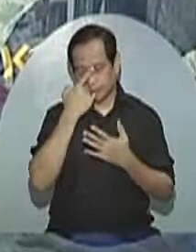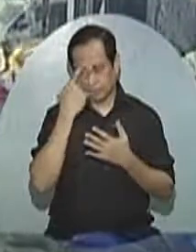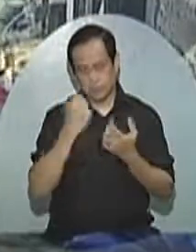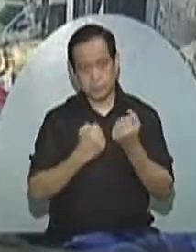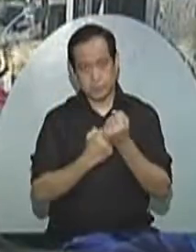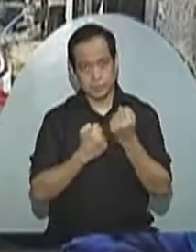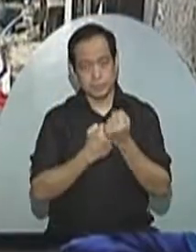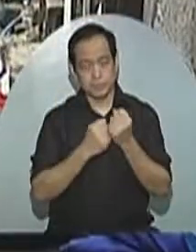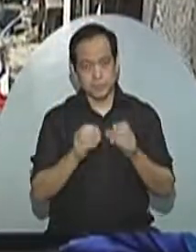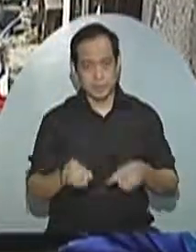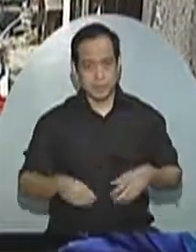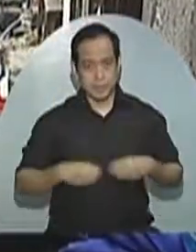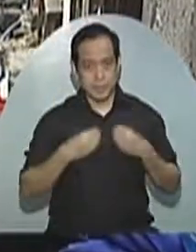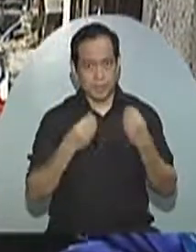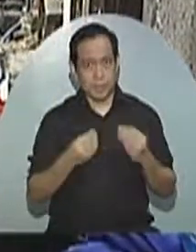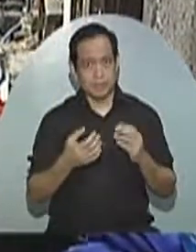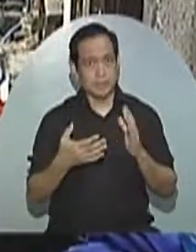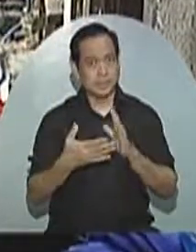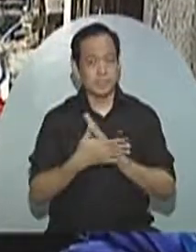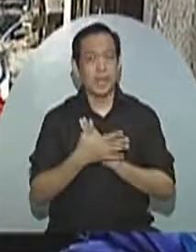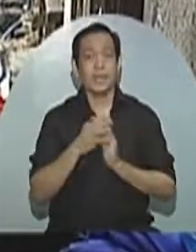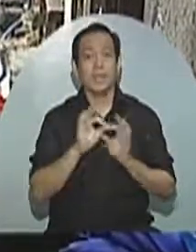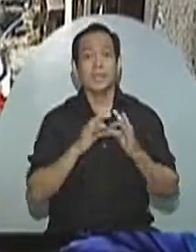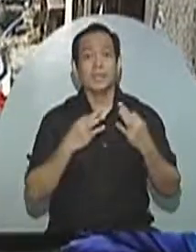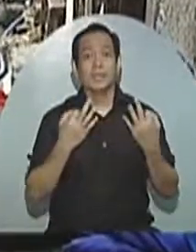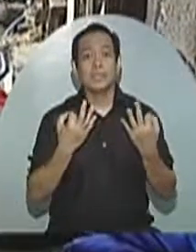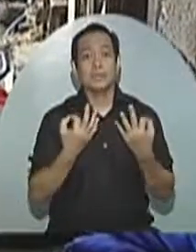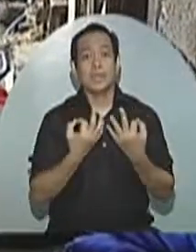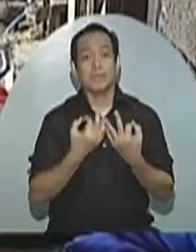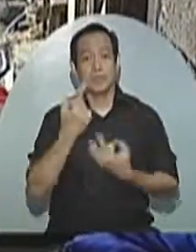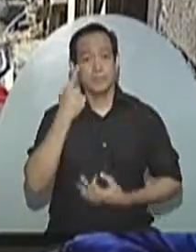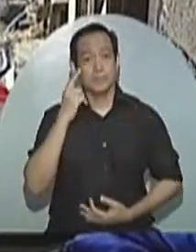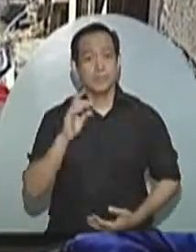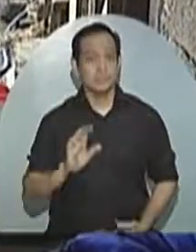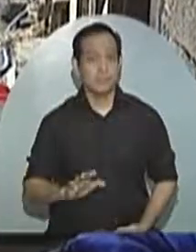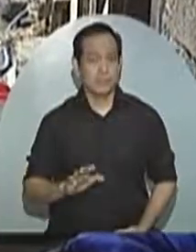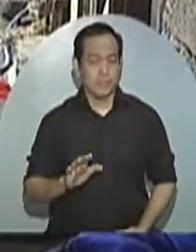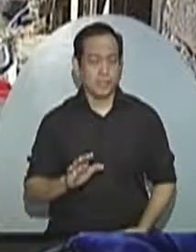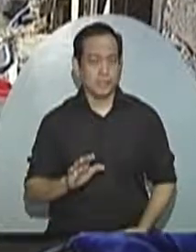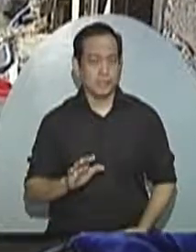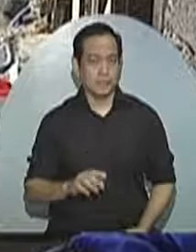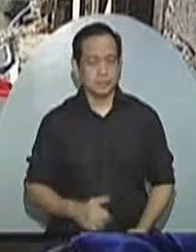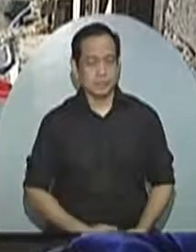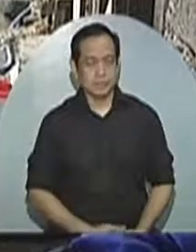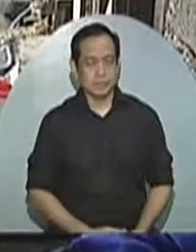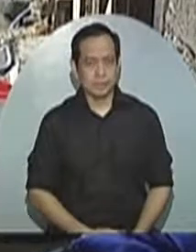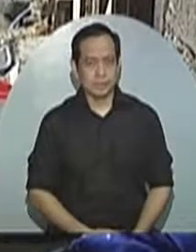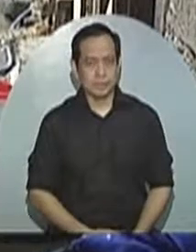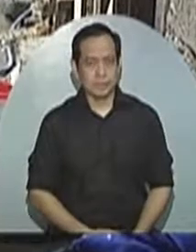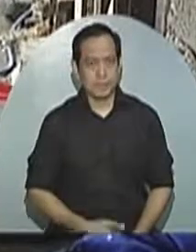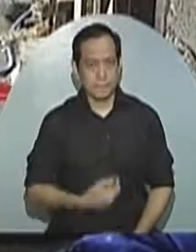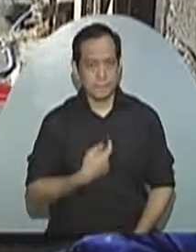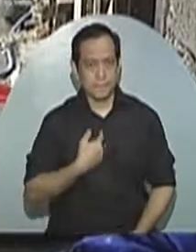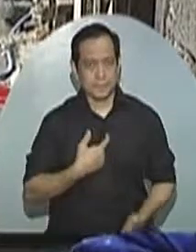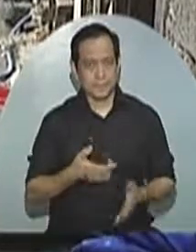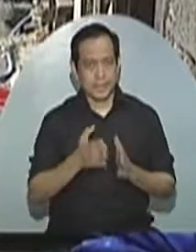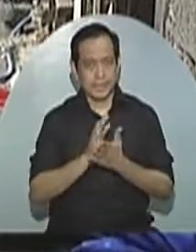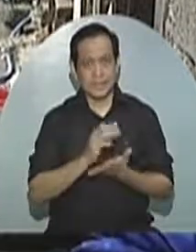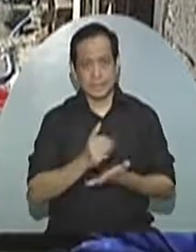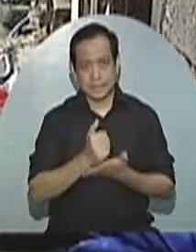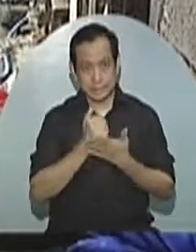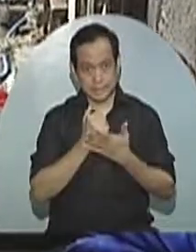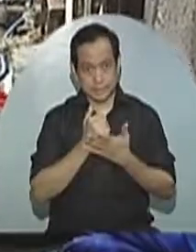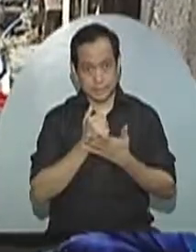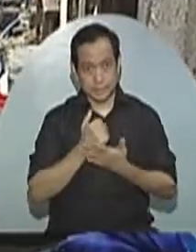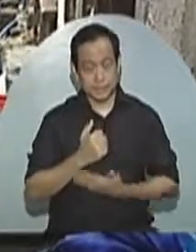sa suporta na ibinibigay ng kanyang pamilya para sa anak na si GILDARD. Nananawagan po